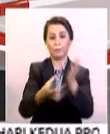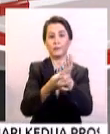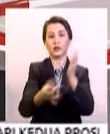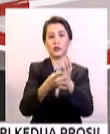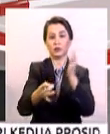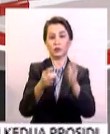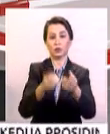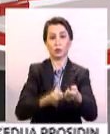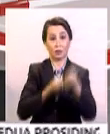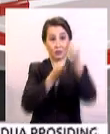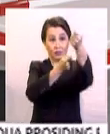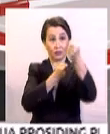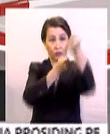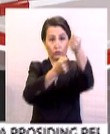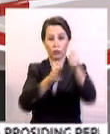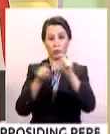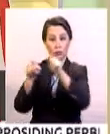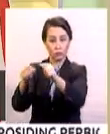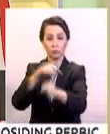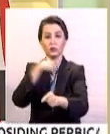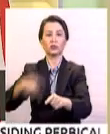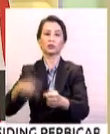Malaysia oleh China.